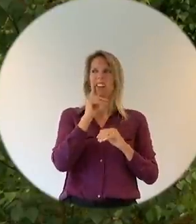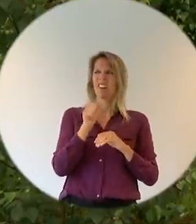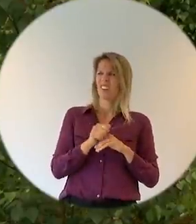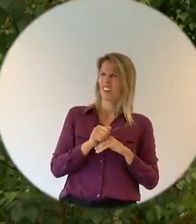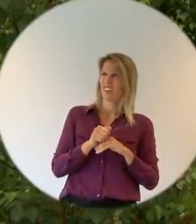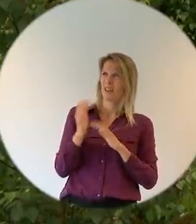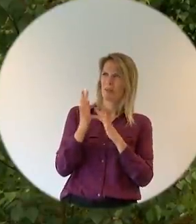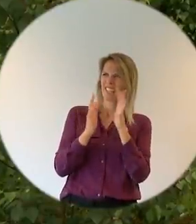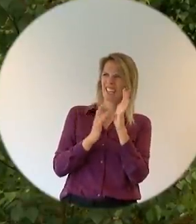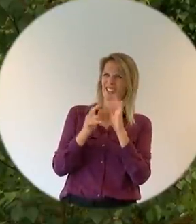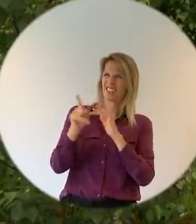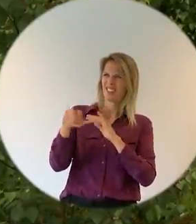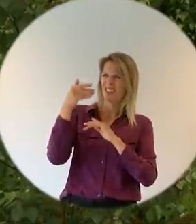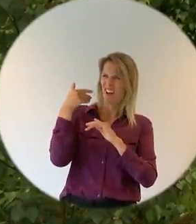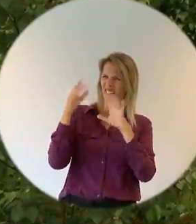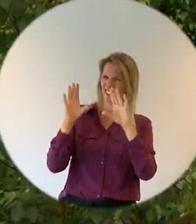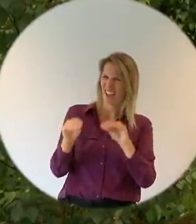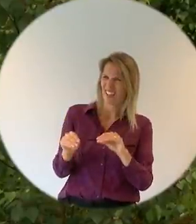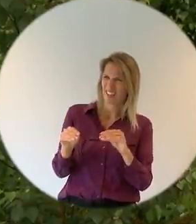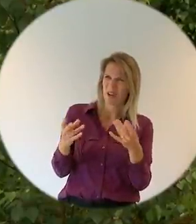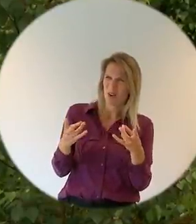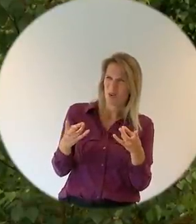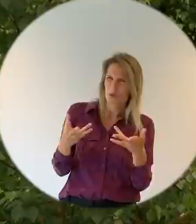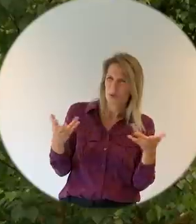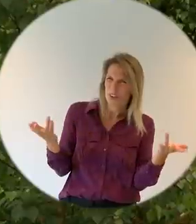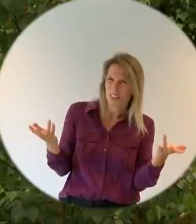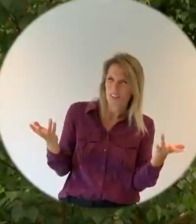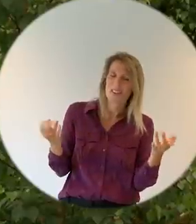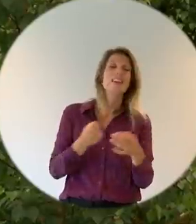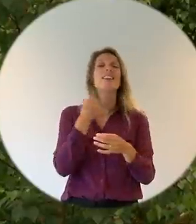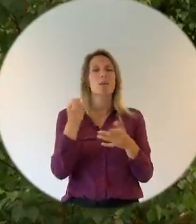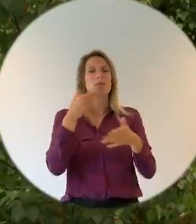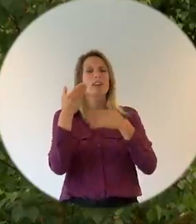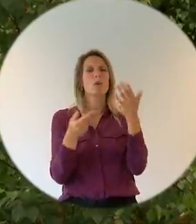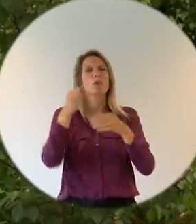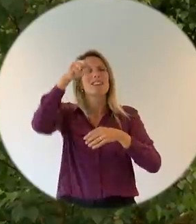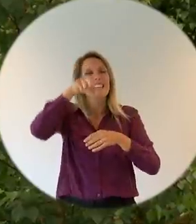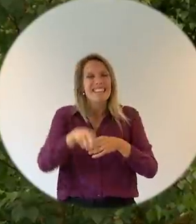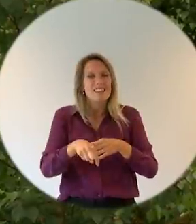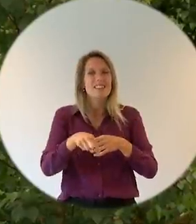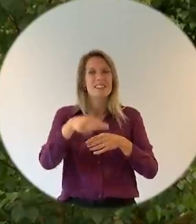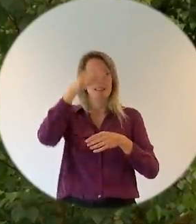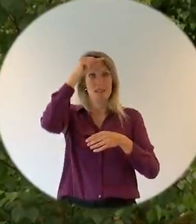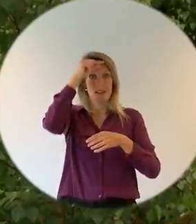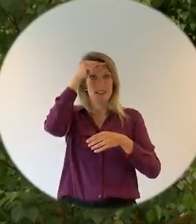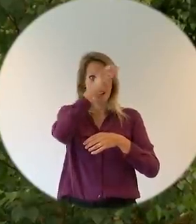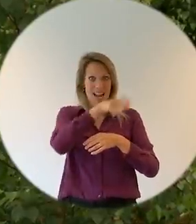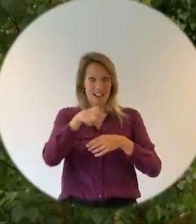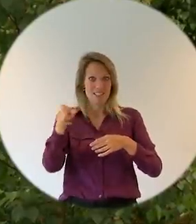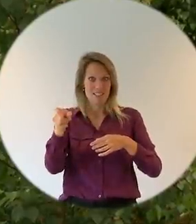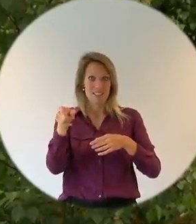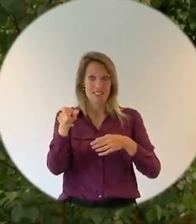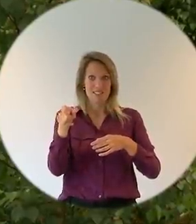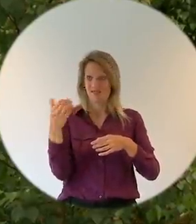Jezus toch al gedaan, hoe zit dat? En daarom vertel ik alleen hoe het hier bedoeld is. In het stukje wat wij,